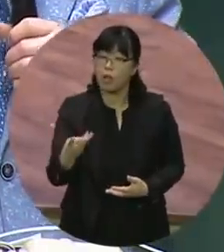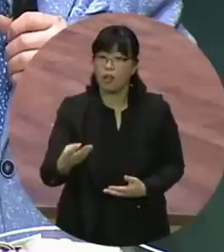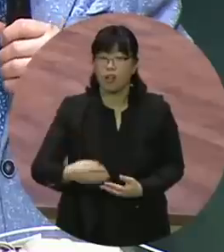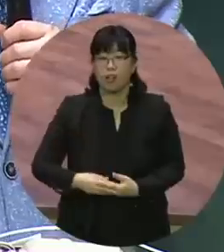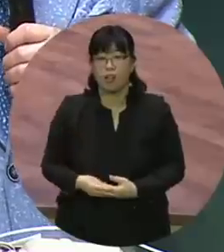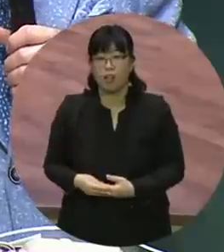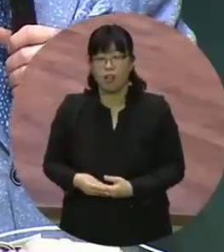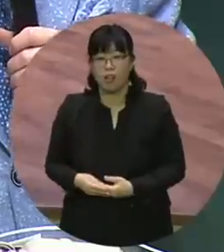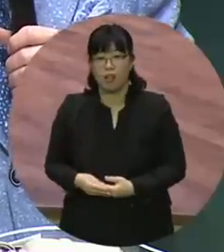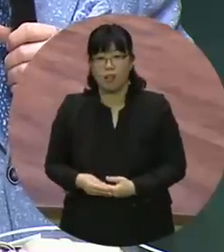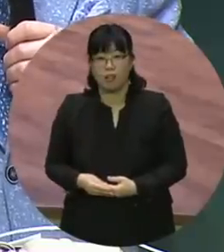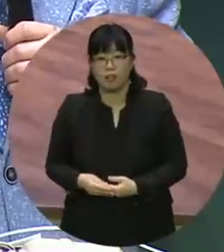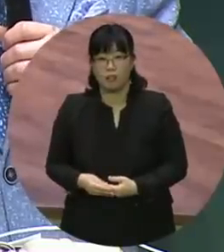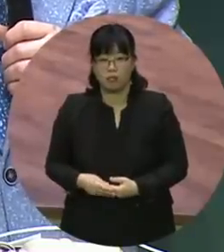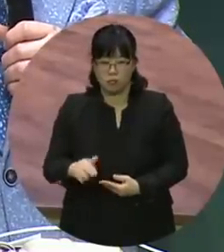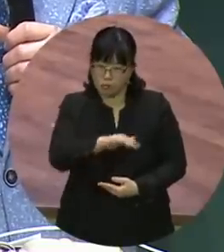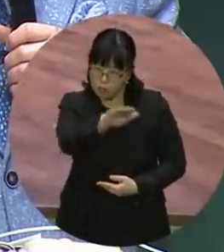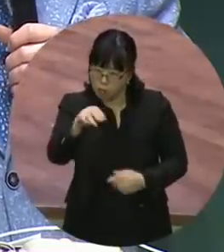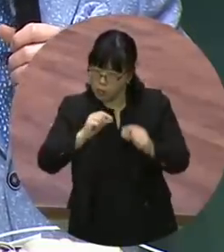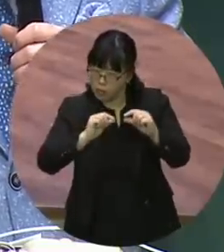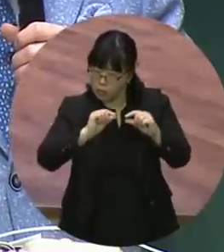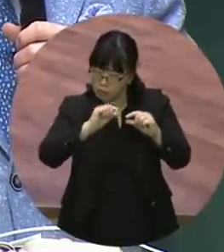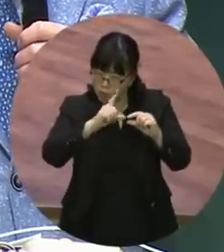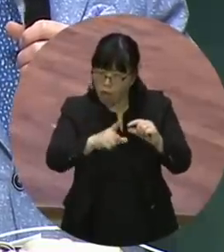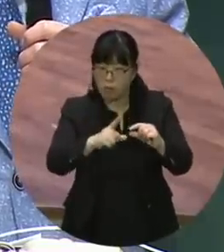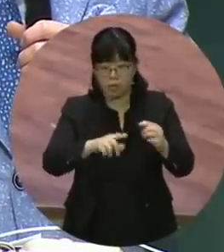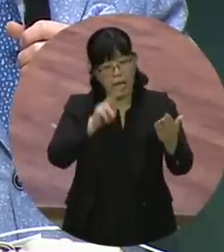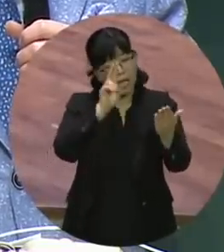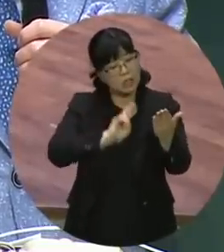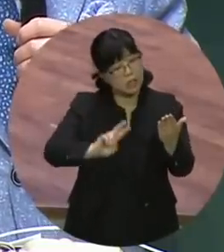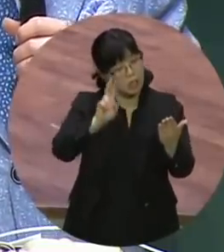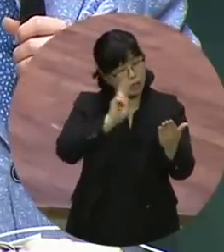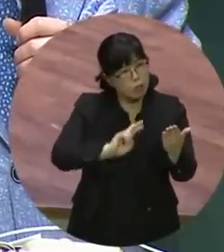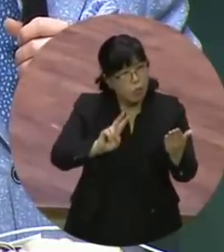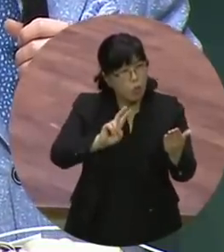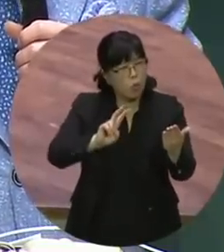있어요? 거의 교인들이 말이죠. 찬송도 거의 없어요.